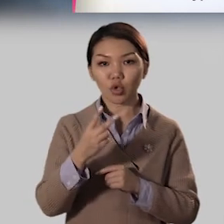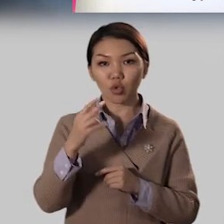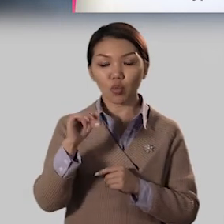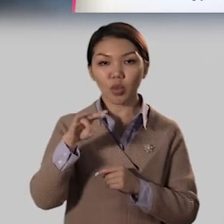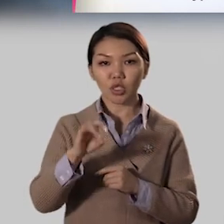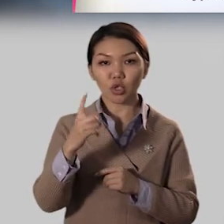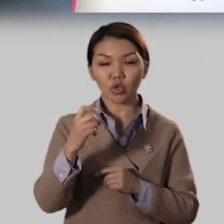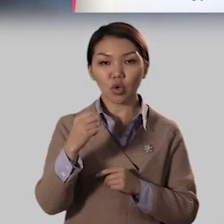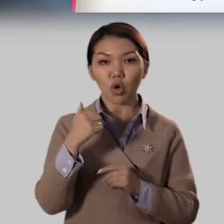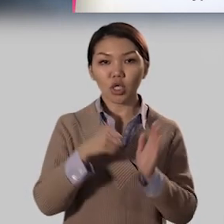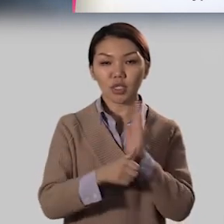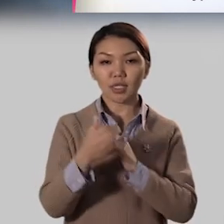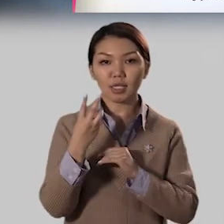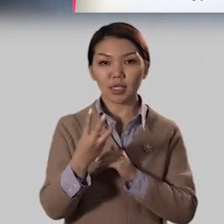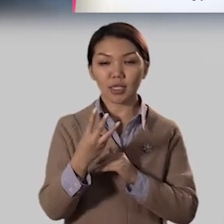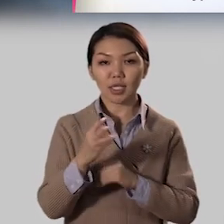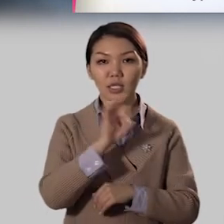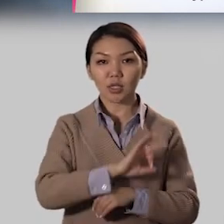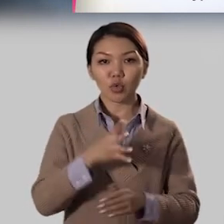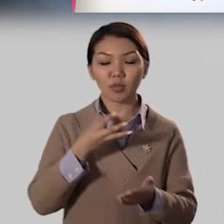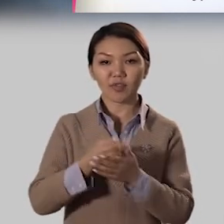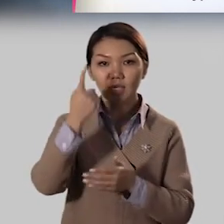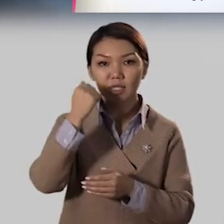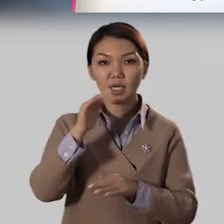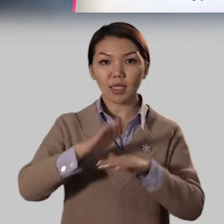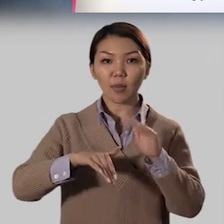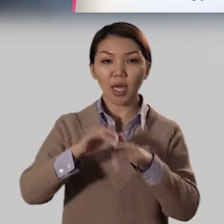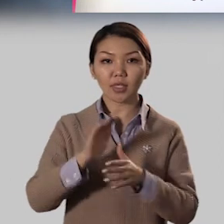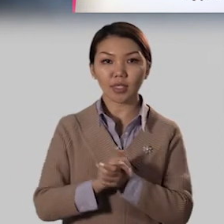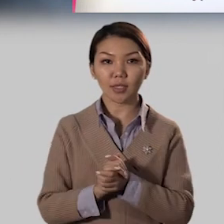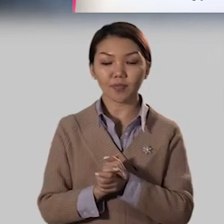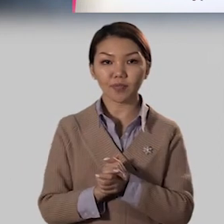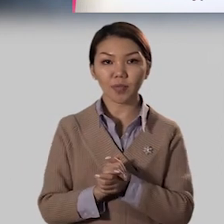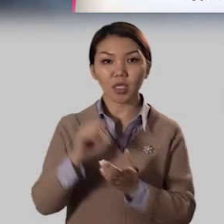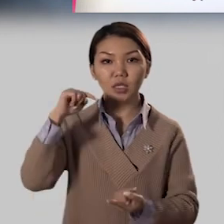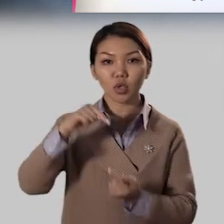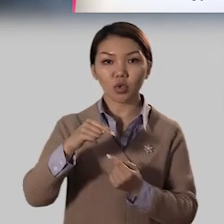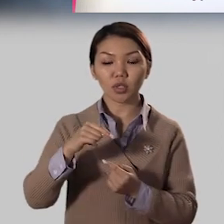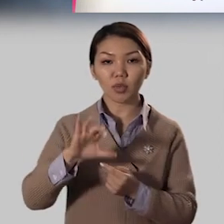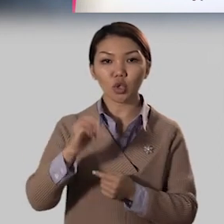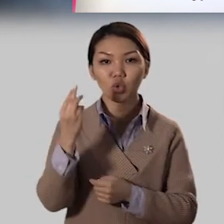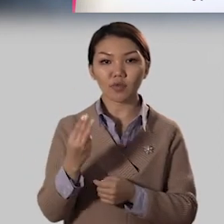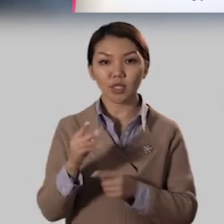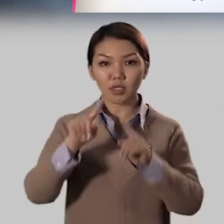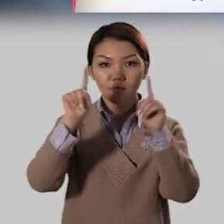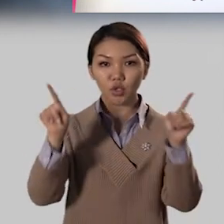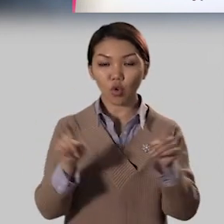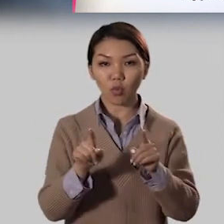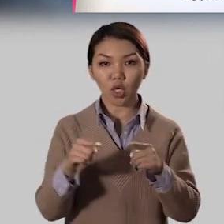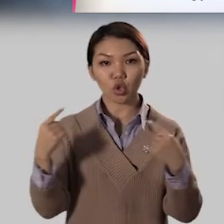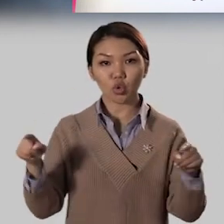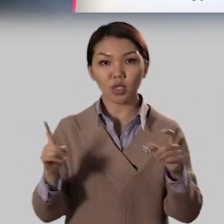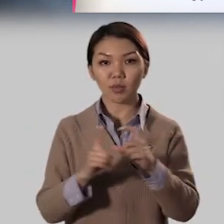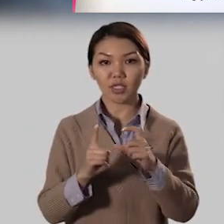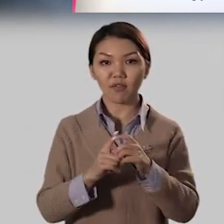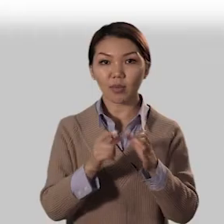применим свои знания на практике согласуем имена существительные из скобок с другими словами